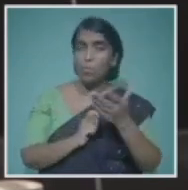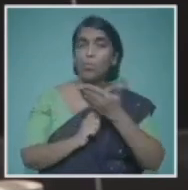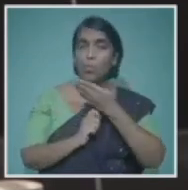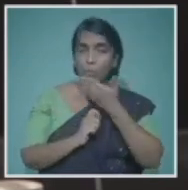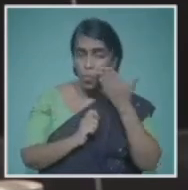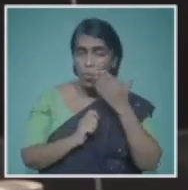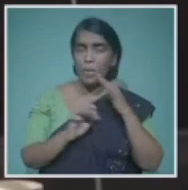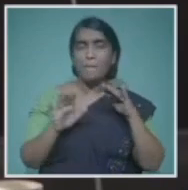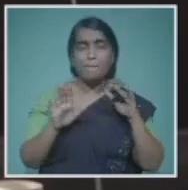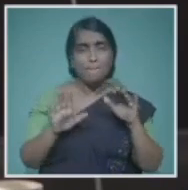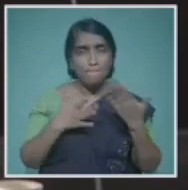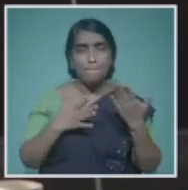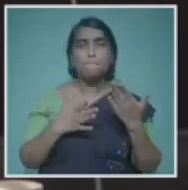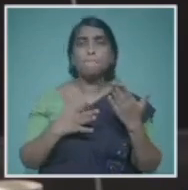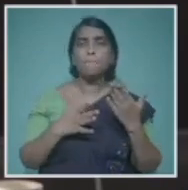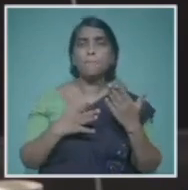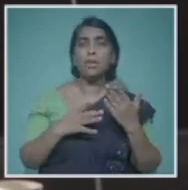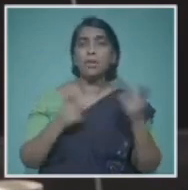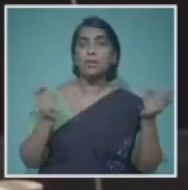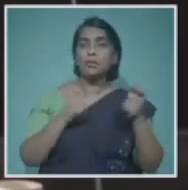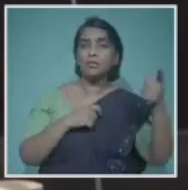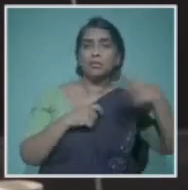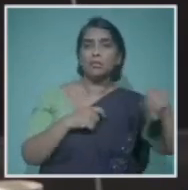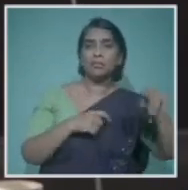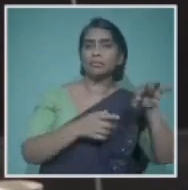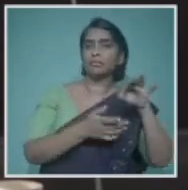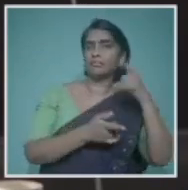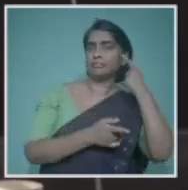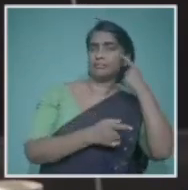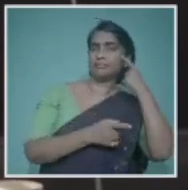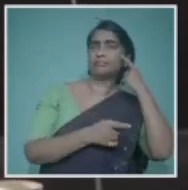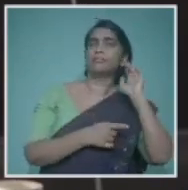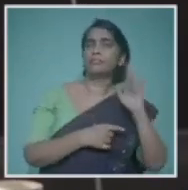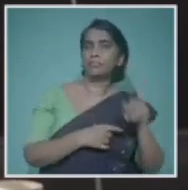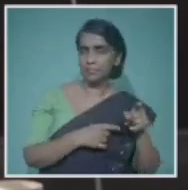දෙක පිළිබඳව වෙළඳ පොළ තීරණයක් අරගෙන